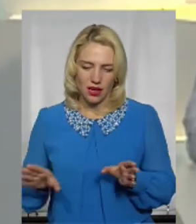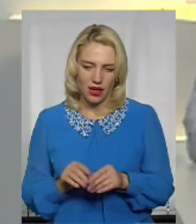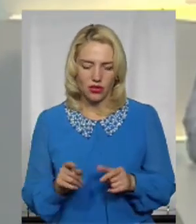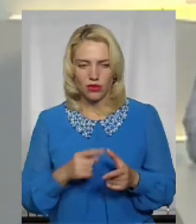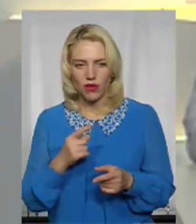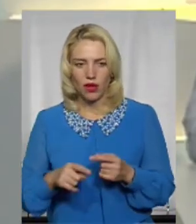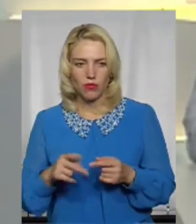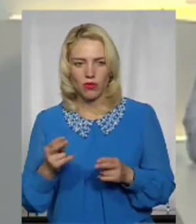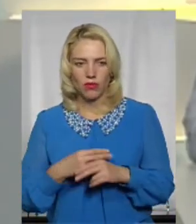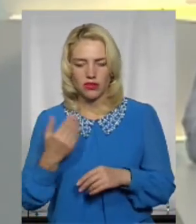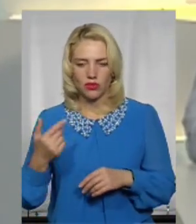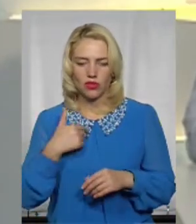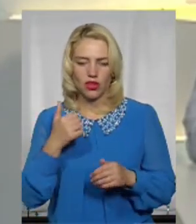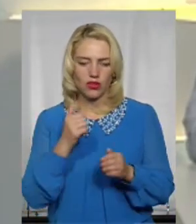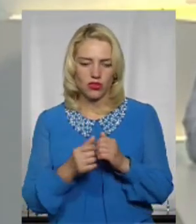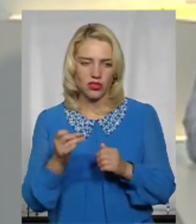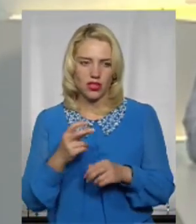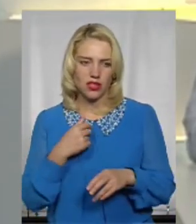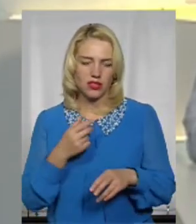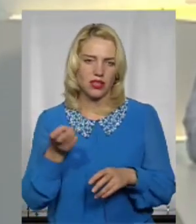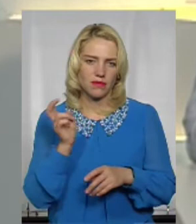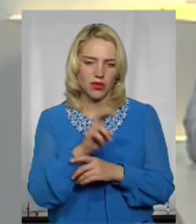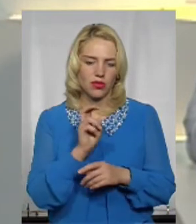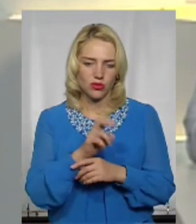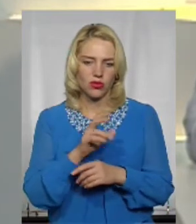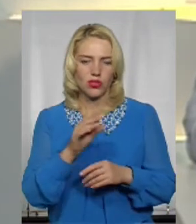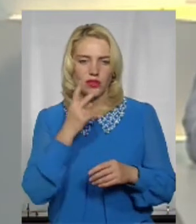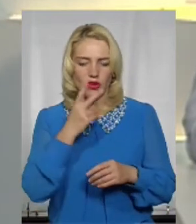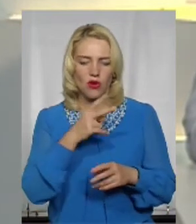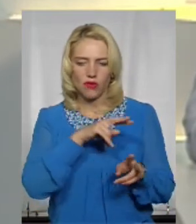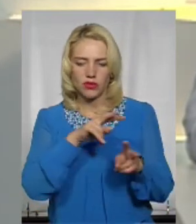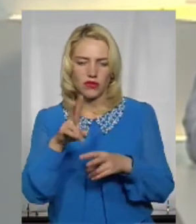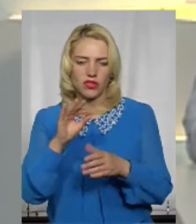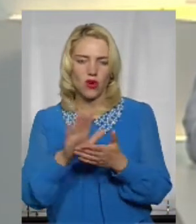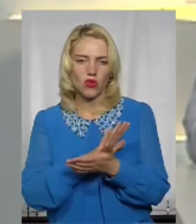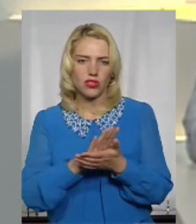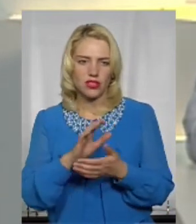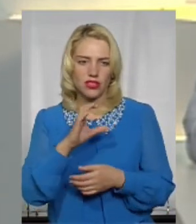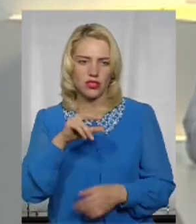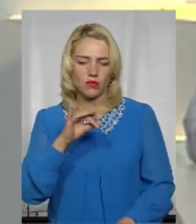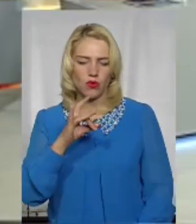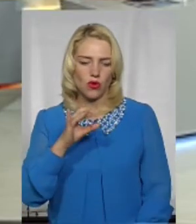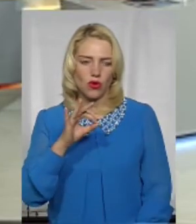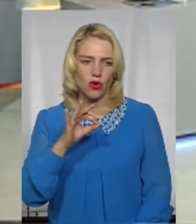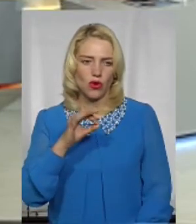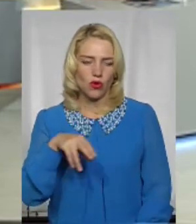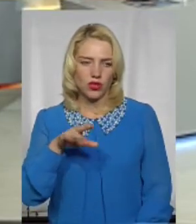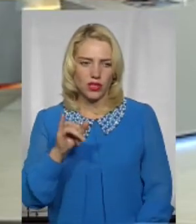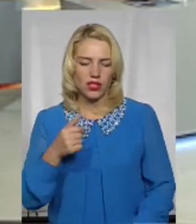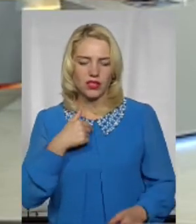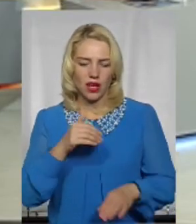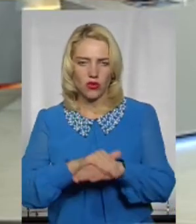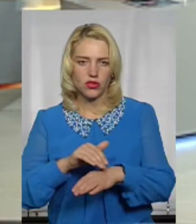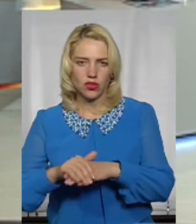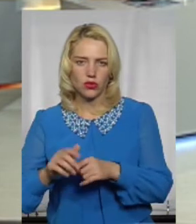обходжу ці очисні споруди, і кожен раз я даю їм якісь зауваження і так далі. Ви констатуєте якісь покращення,